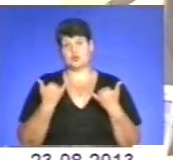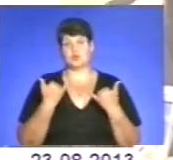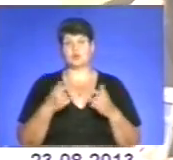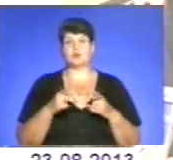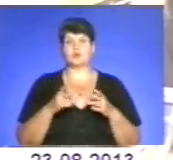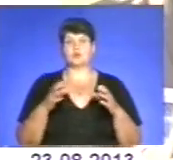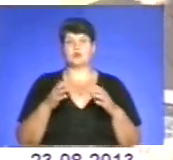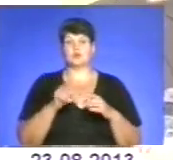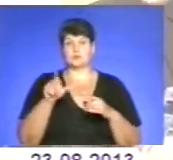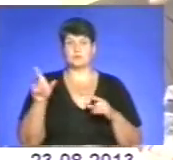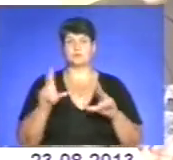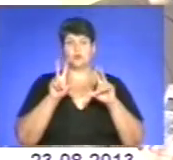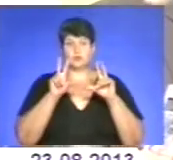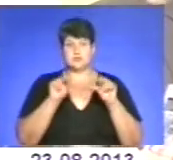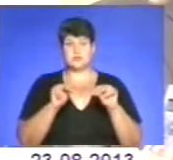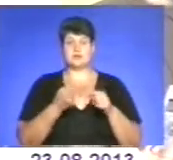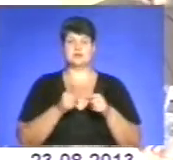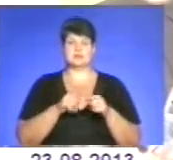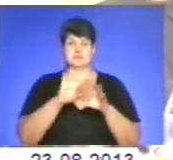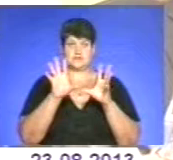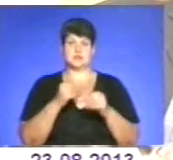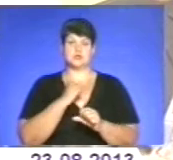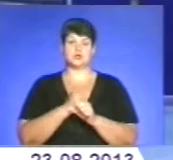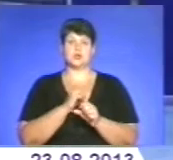громаді пообіцяли, все це ми, звичайно, зробимо.